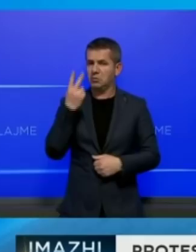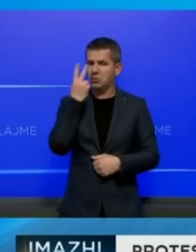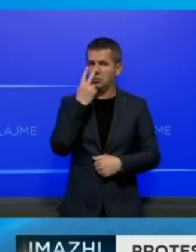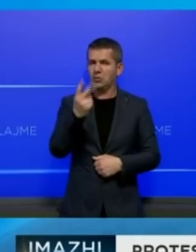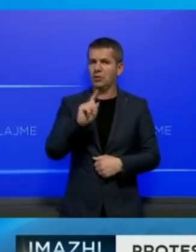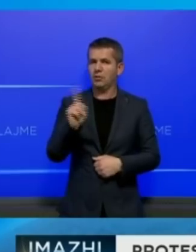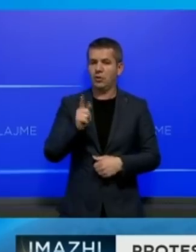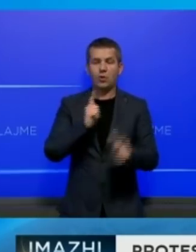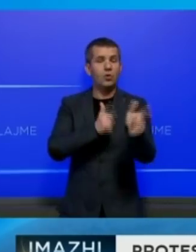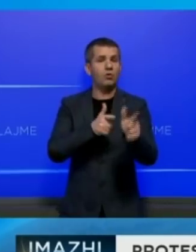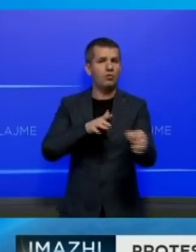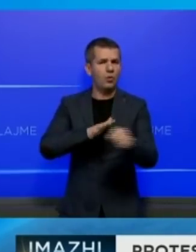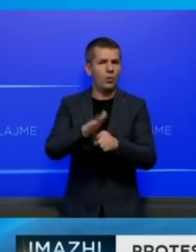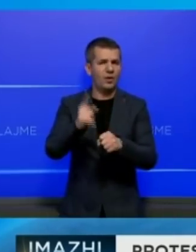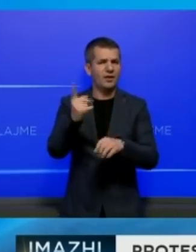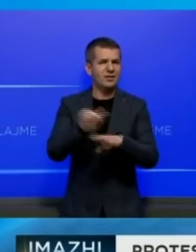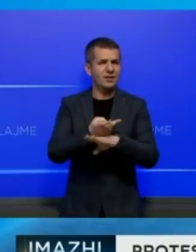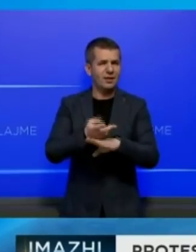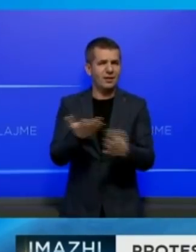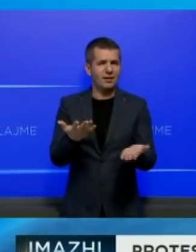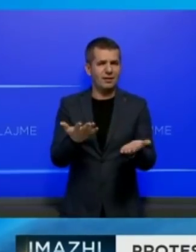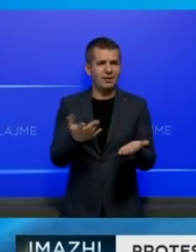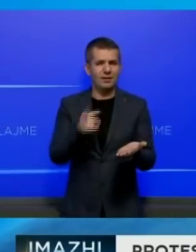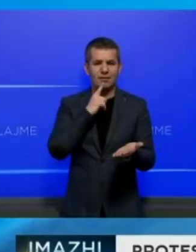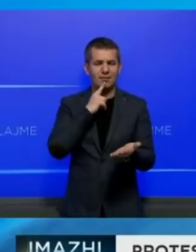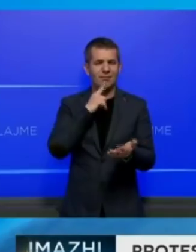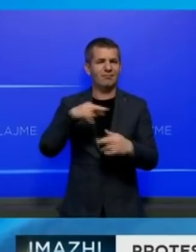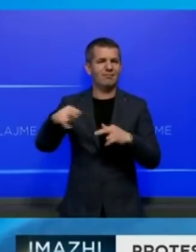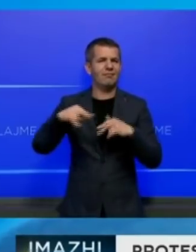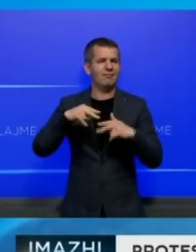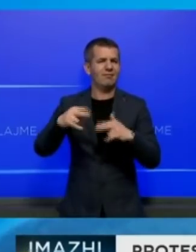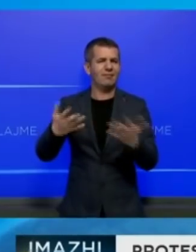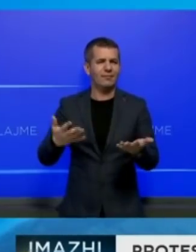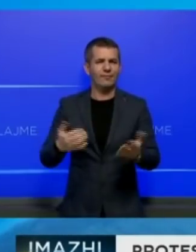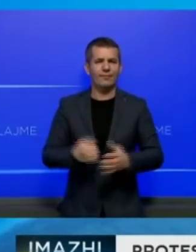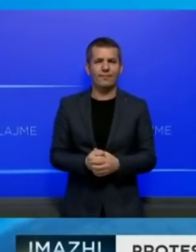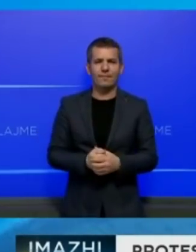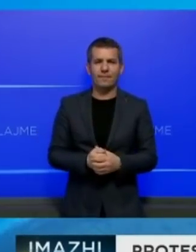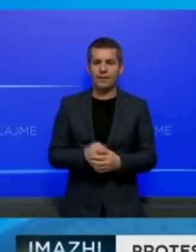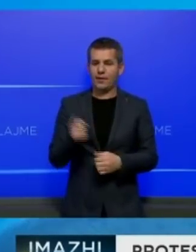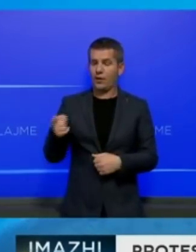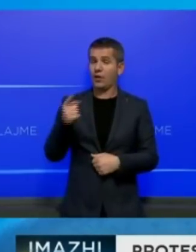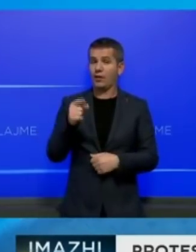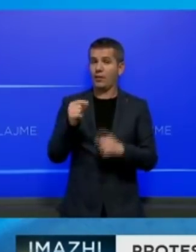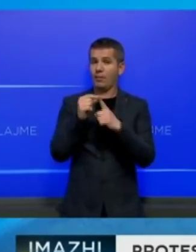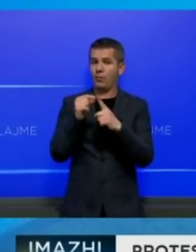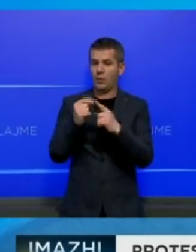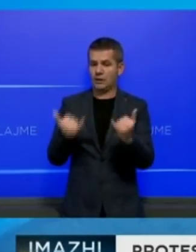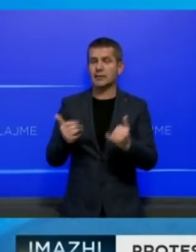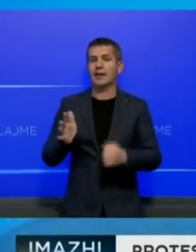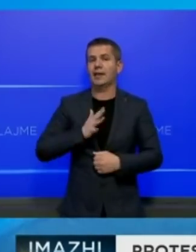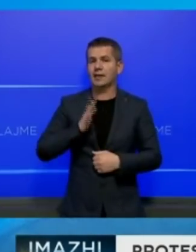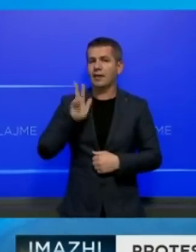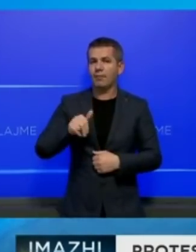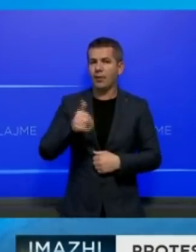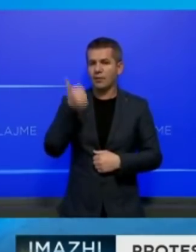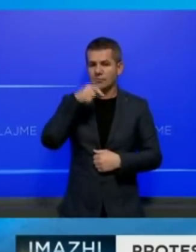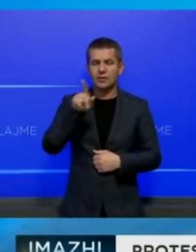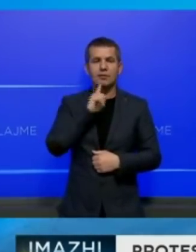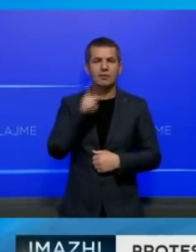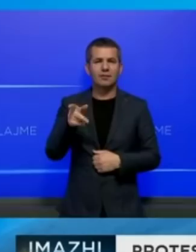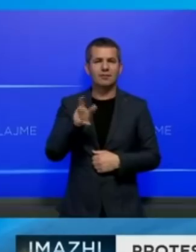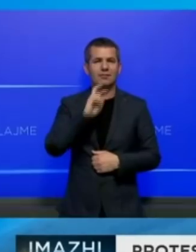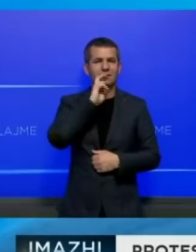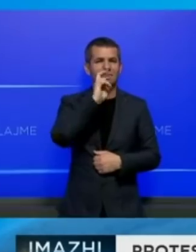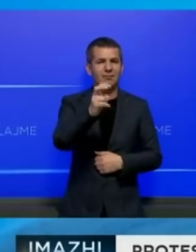shkojnë në luftë kundër një vendi që ata shpesh e quajnë komvëlla. Legitimiteti i Putinit mund të jetë në rrezik pasi Kremlini po zgjedh për një